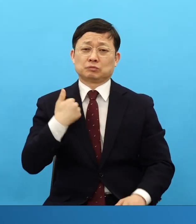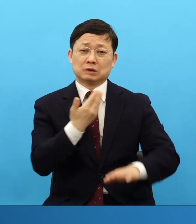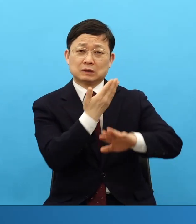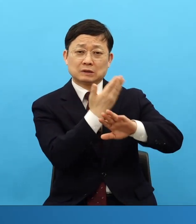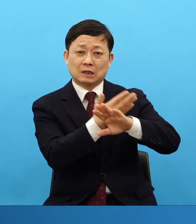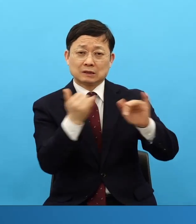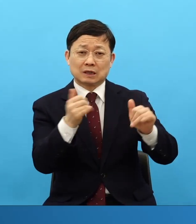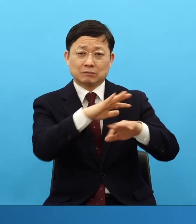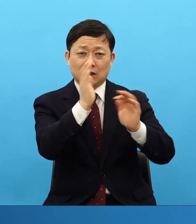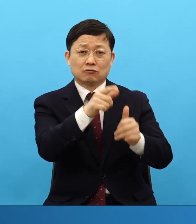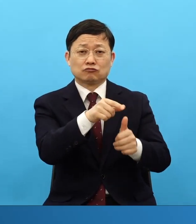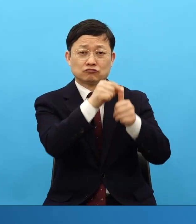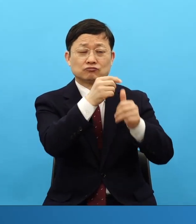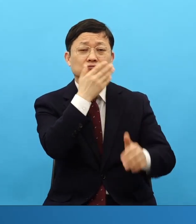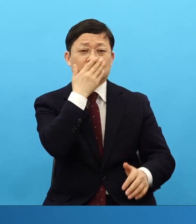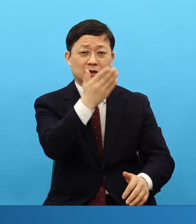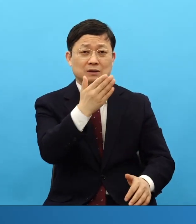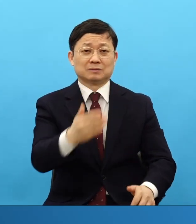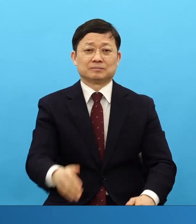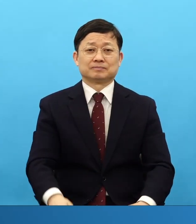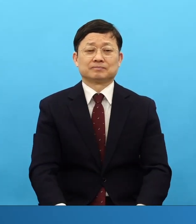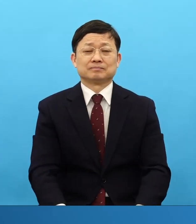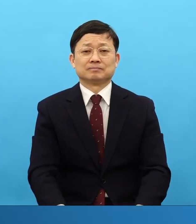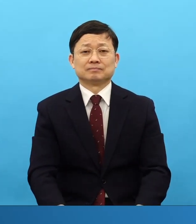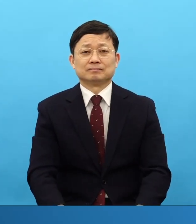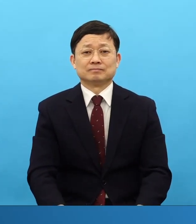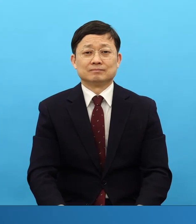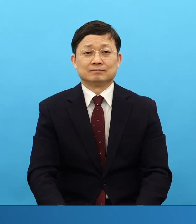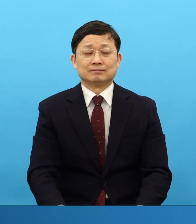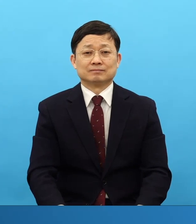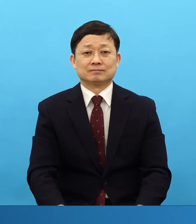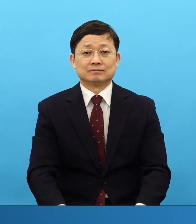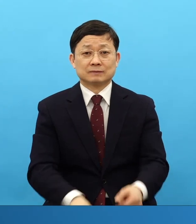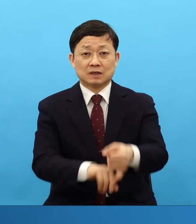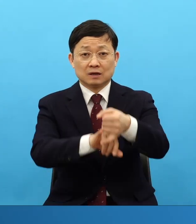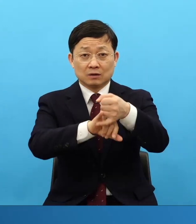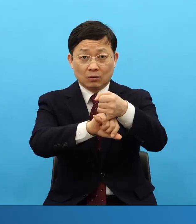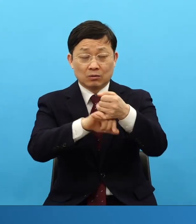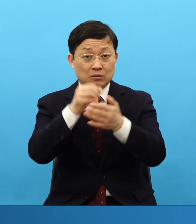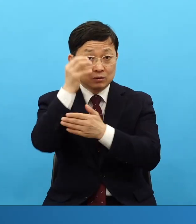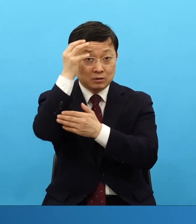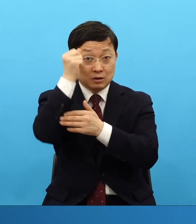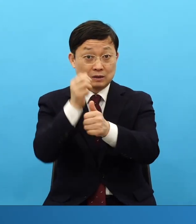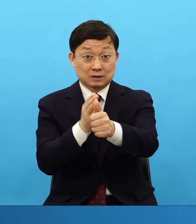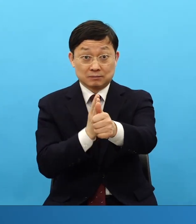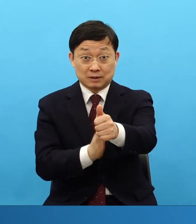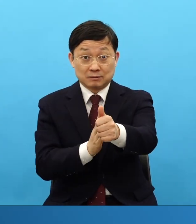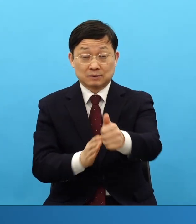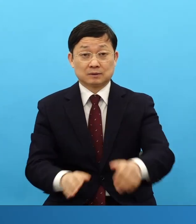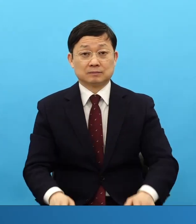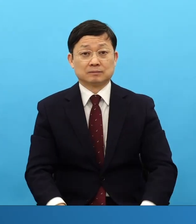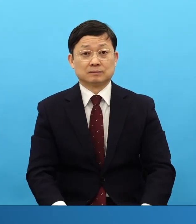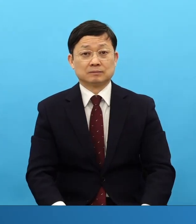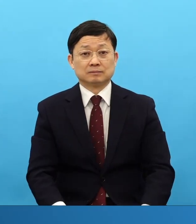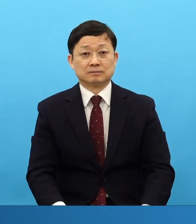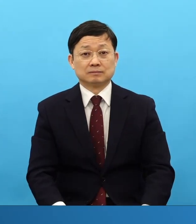everything, you can't do anything. If I receive the answer, others will live. 꼭 기억하셔야 됩니다. You must remember that. 중직자 혹은